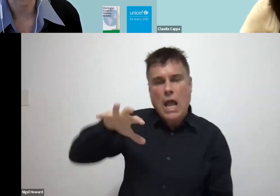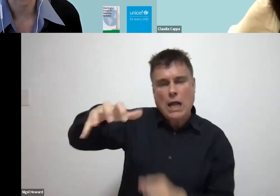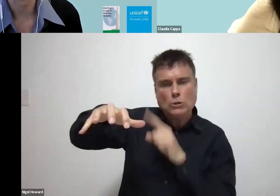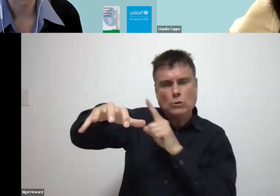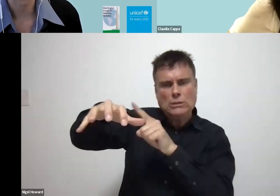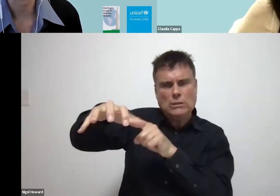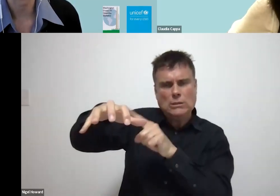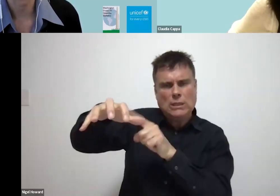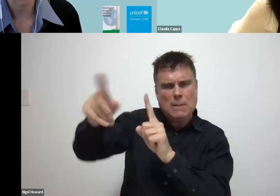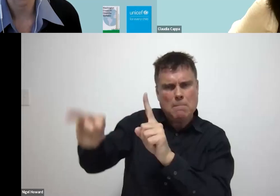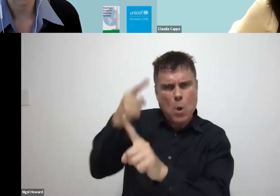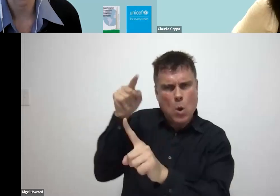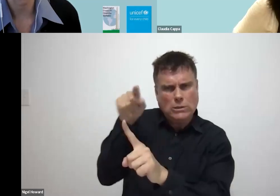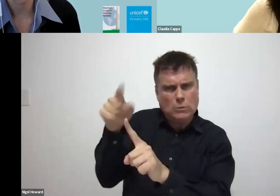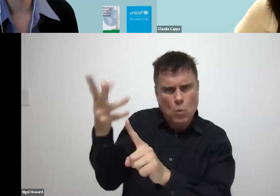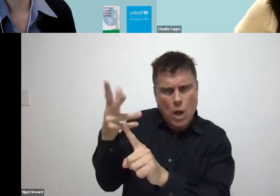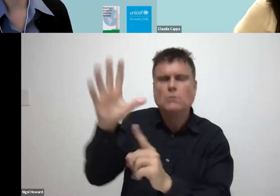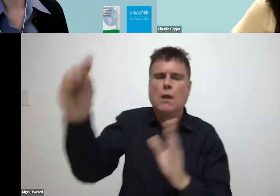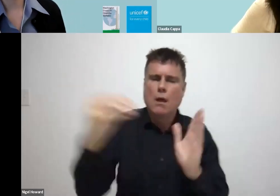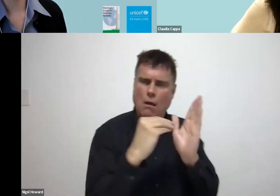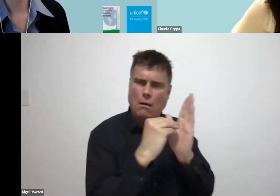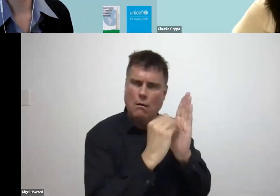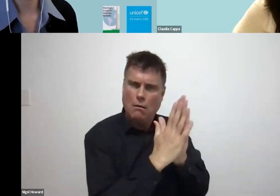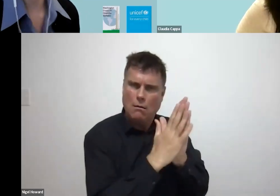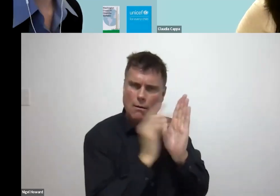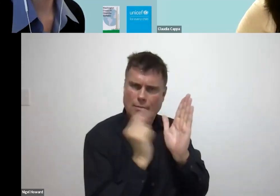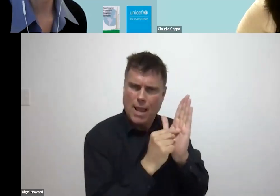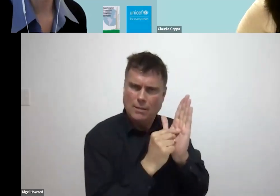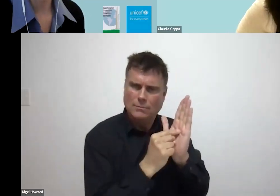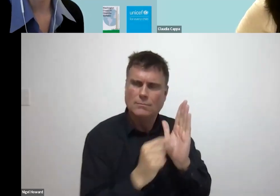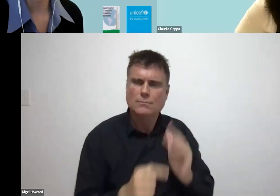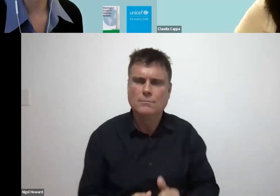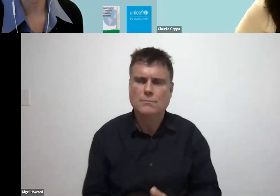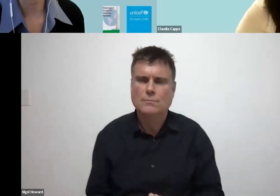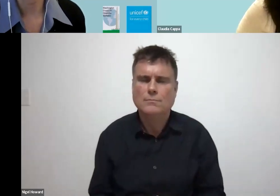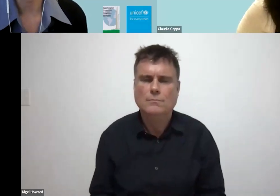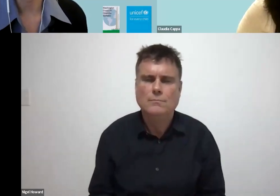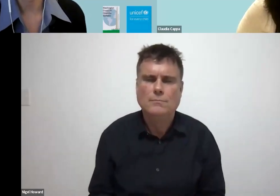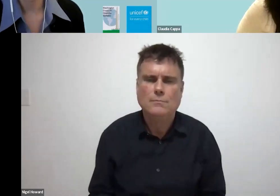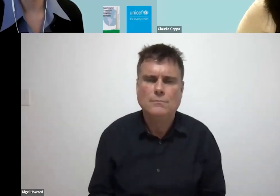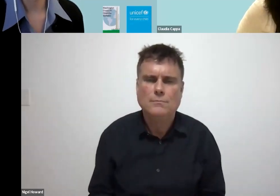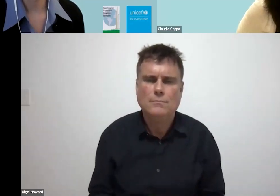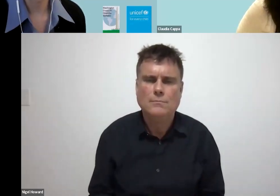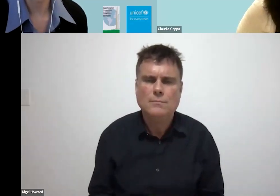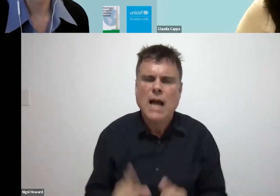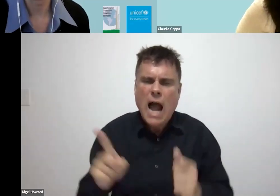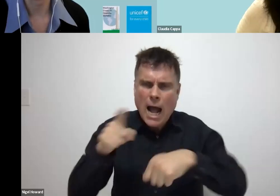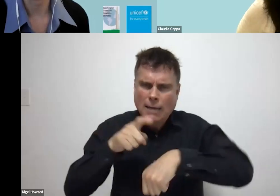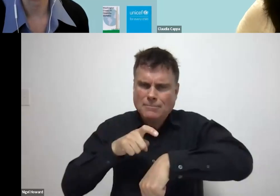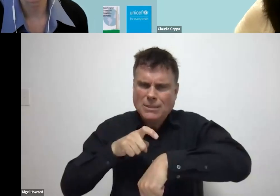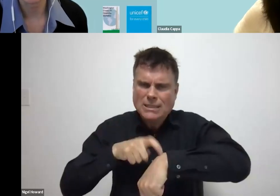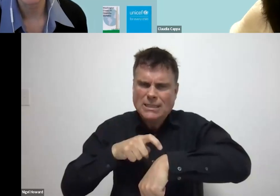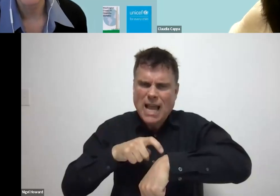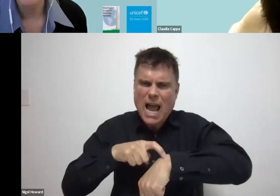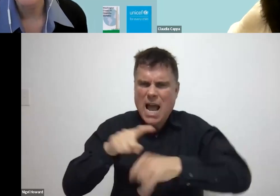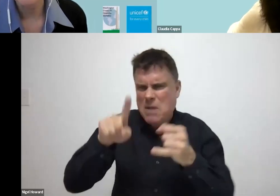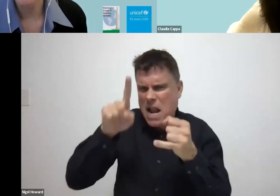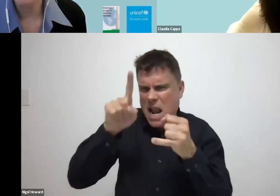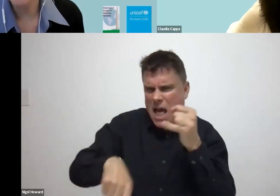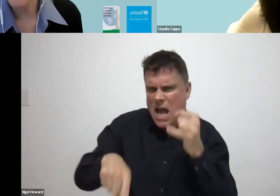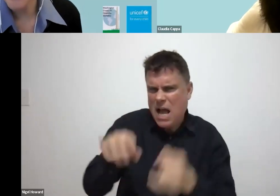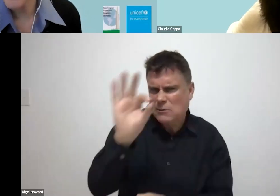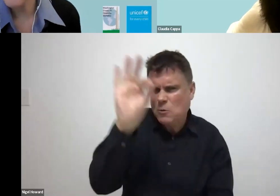ajoutée. Notre dernière question, parce qu'on est déjà un petit peu en retard, elle a